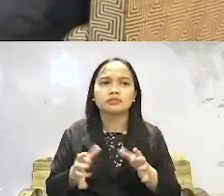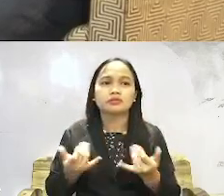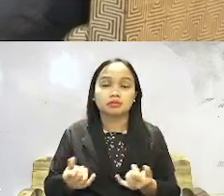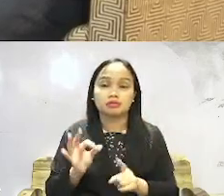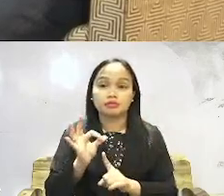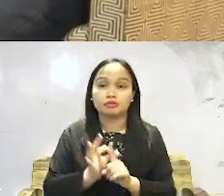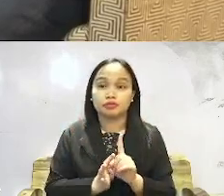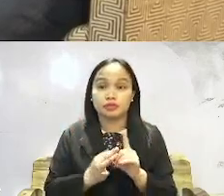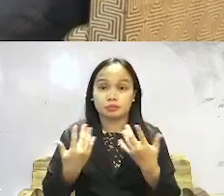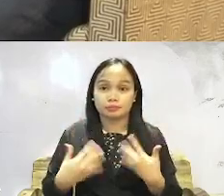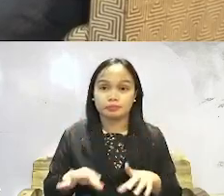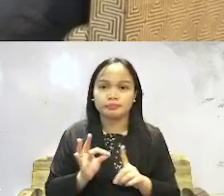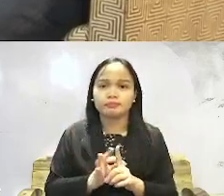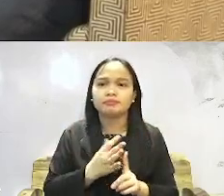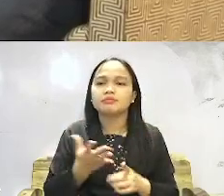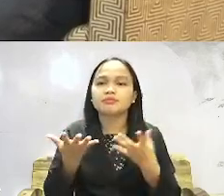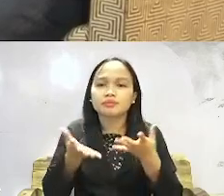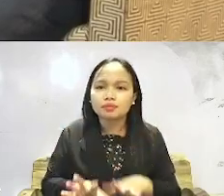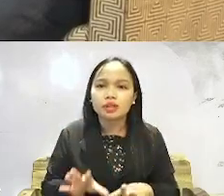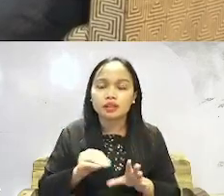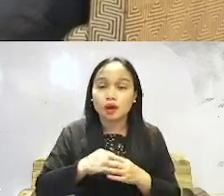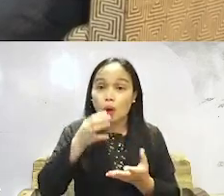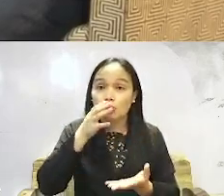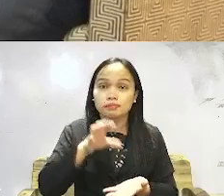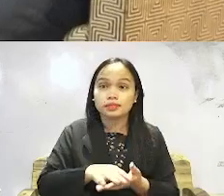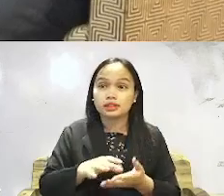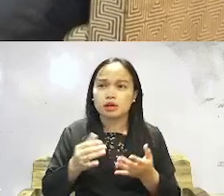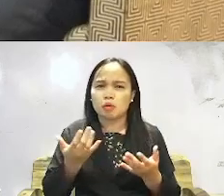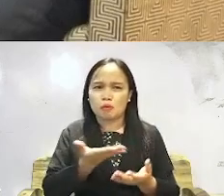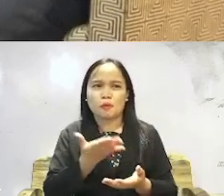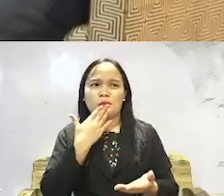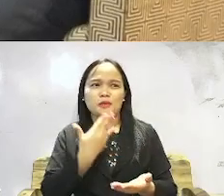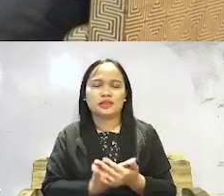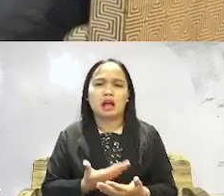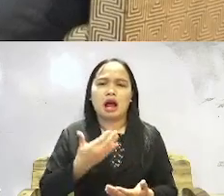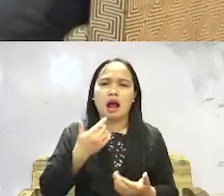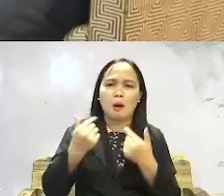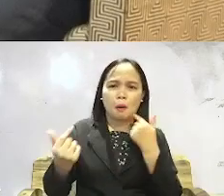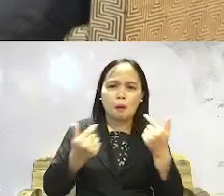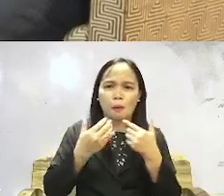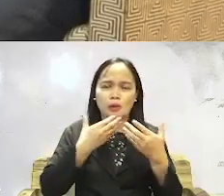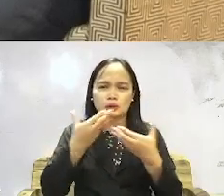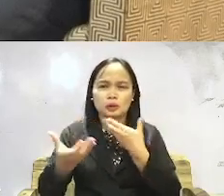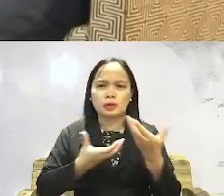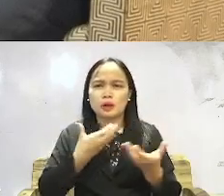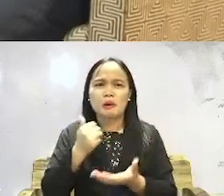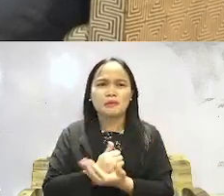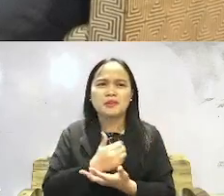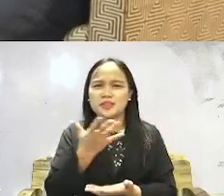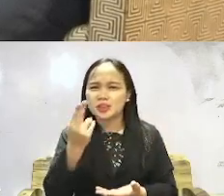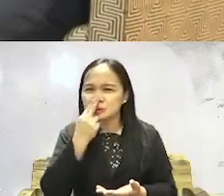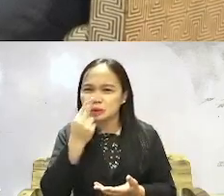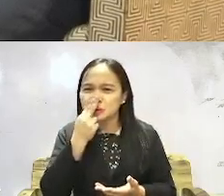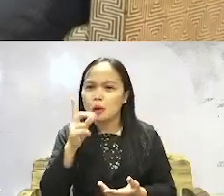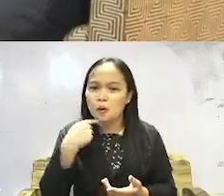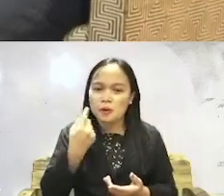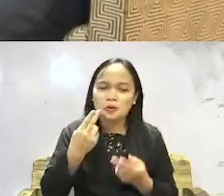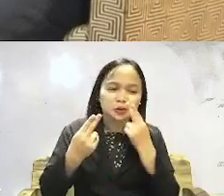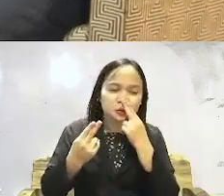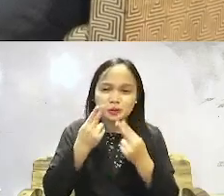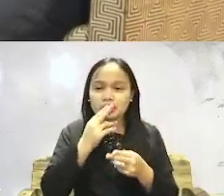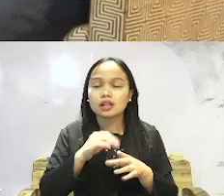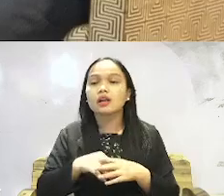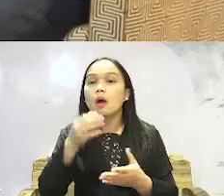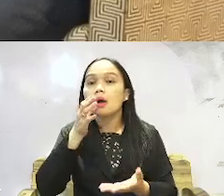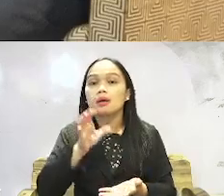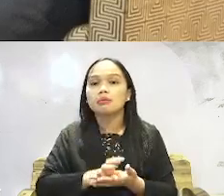February, nakikita namin dito sa comment section ang lakas ng amen mo. Di ba? Makikipagbiruan ka doon sa mga nagbibiruan sa comment section.